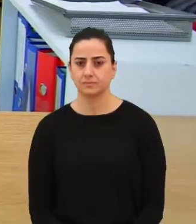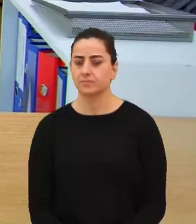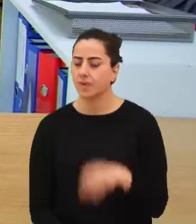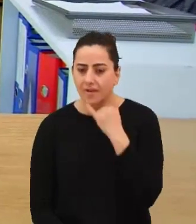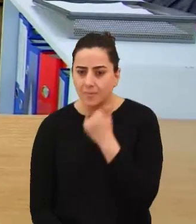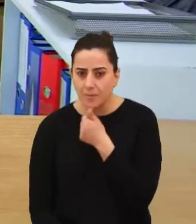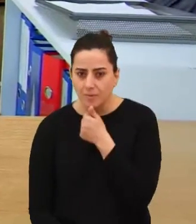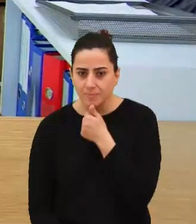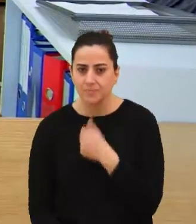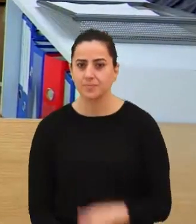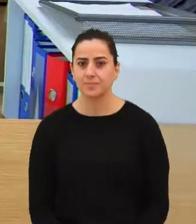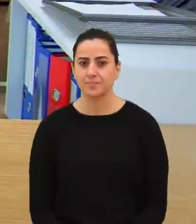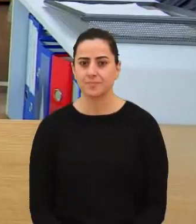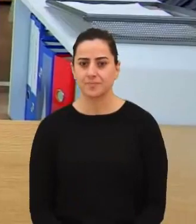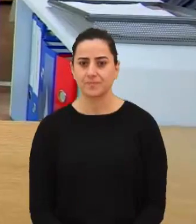Efendim babacığım.